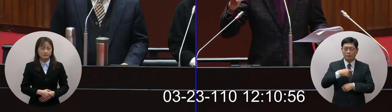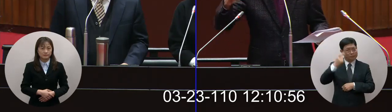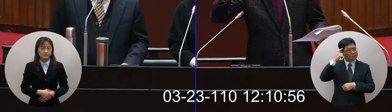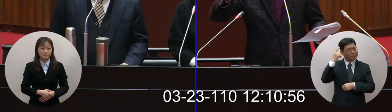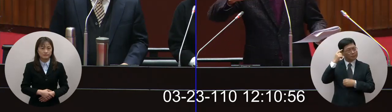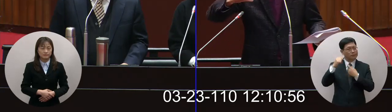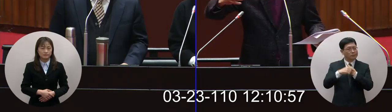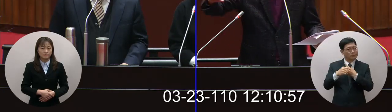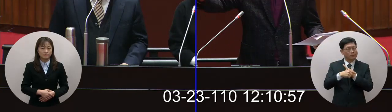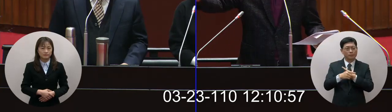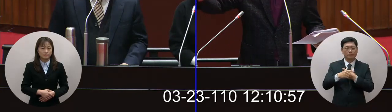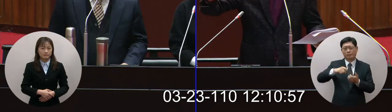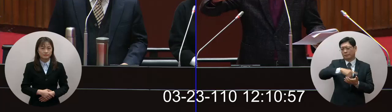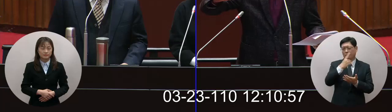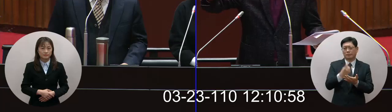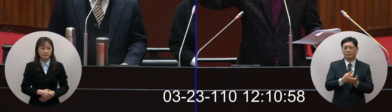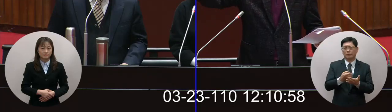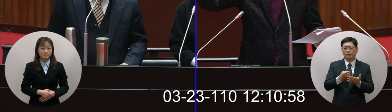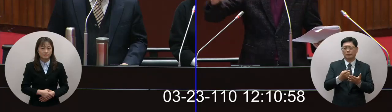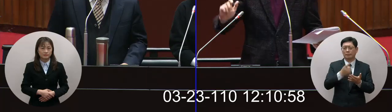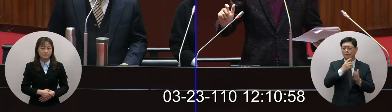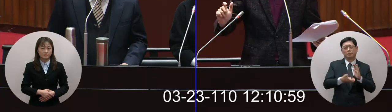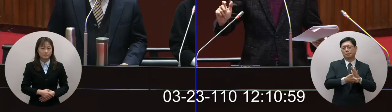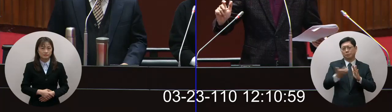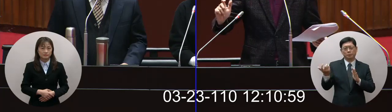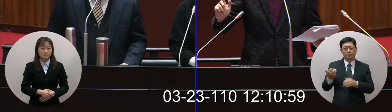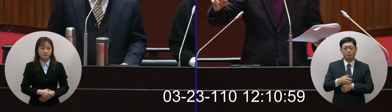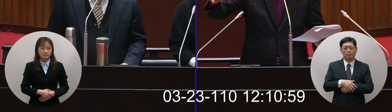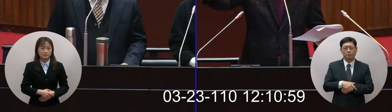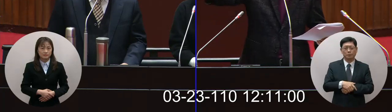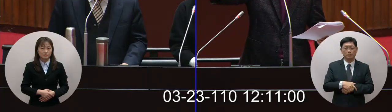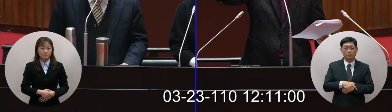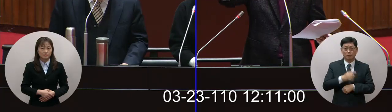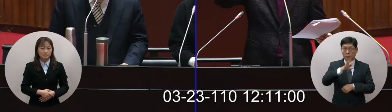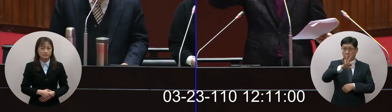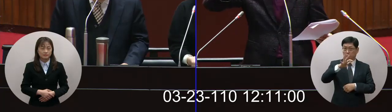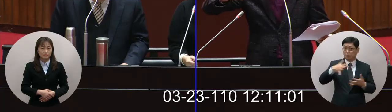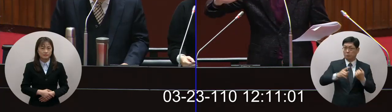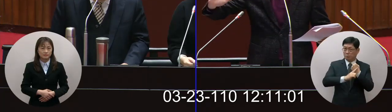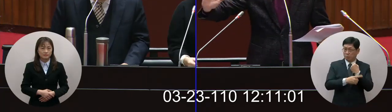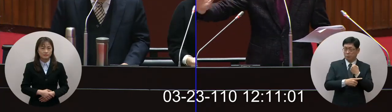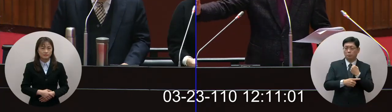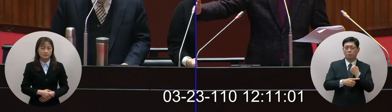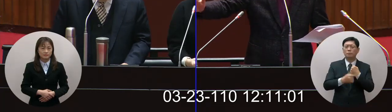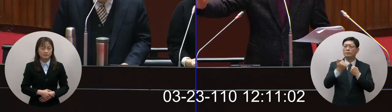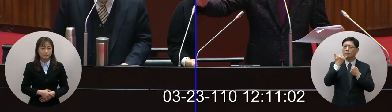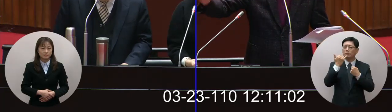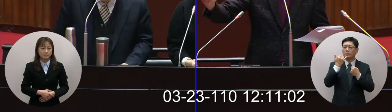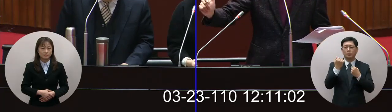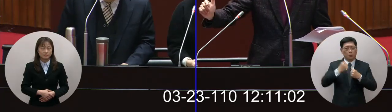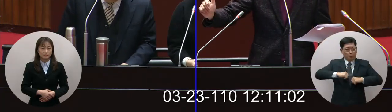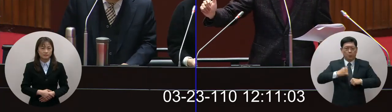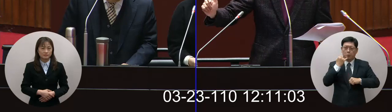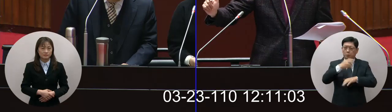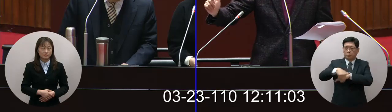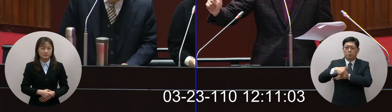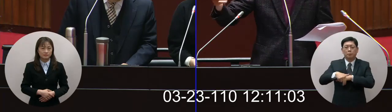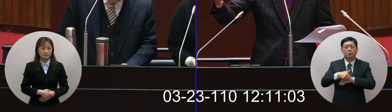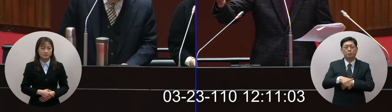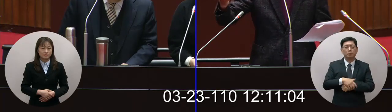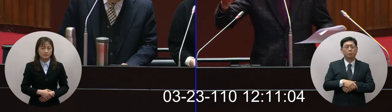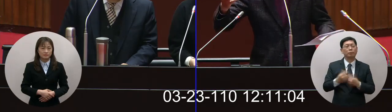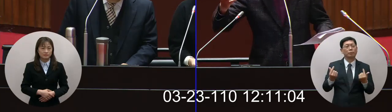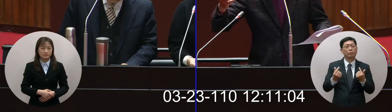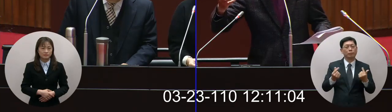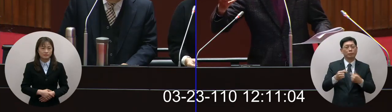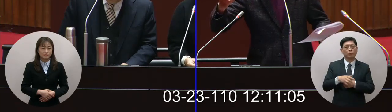考一下，整个迁移搬走？那5000多坪啊，可以做一个好的规划，哦，